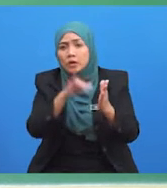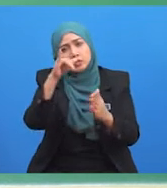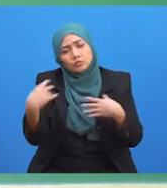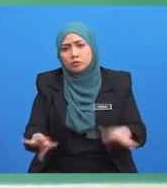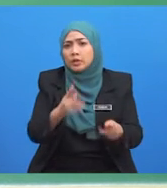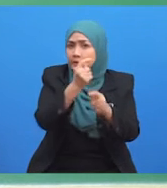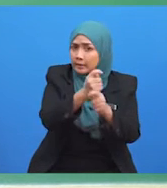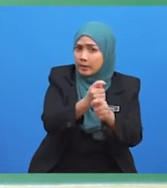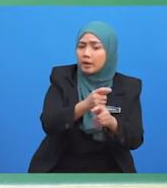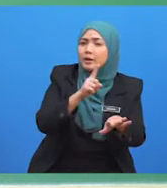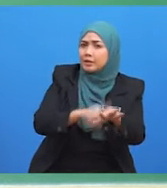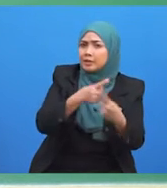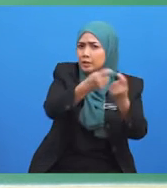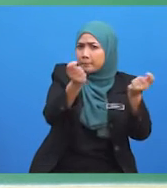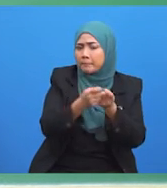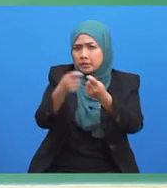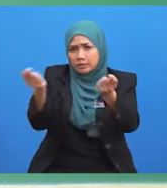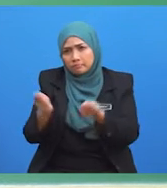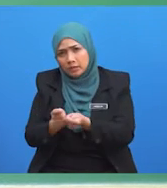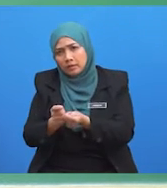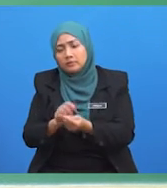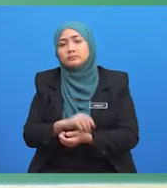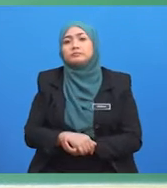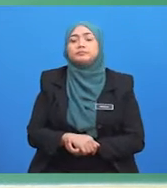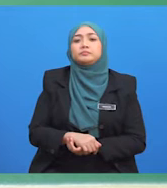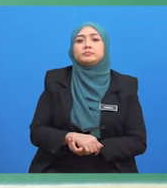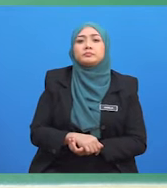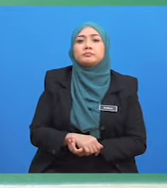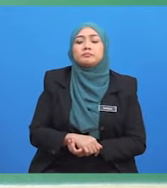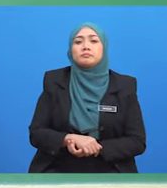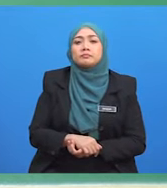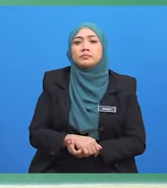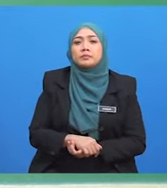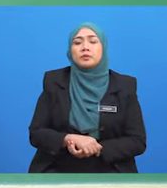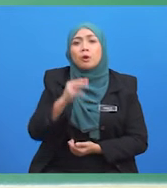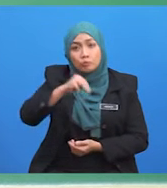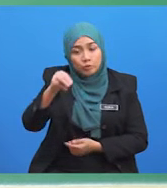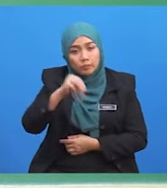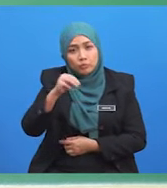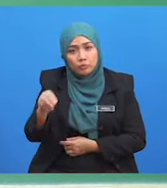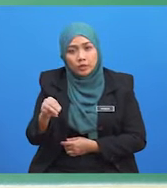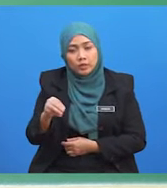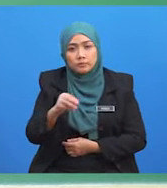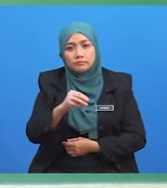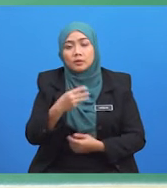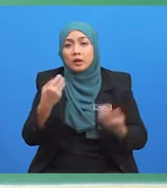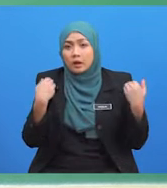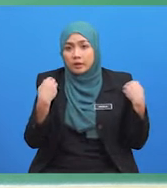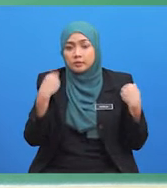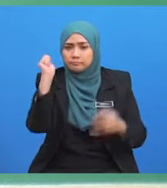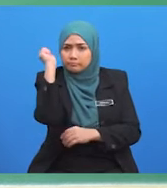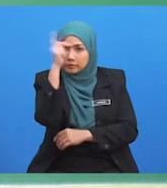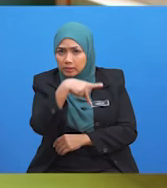di tempat-tempat yang murid-murid kunjungi, secara tidak langsung, murid-murid bersikap timbang